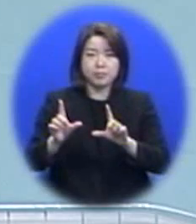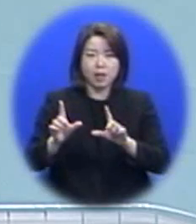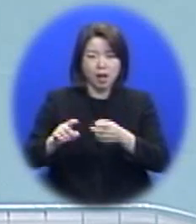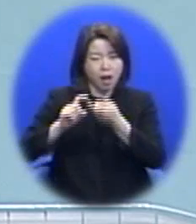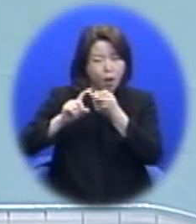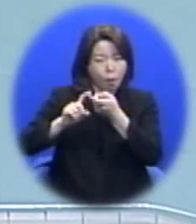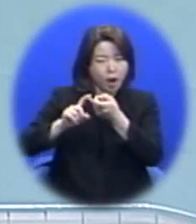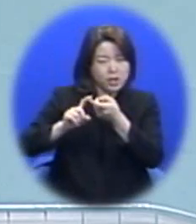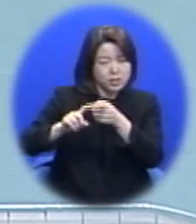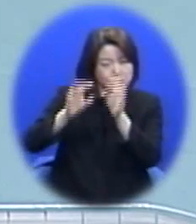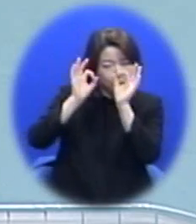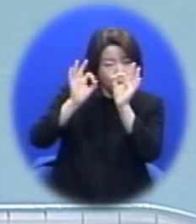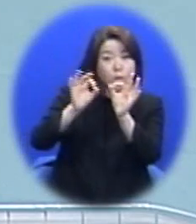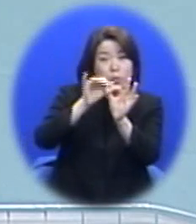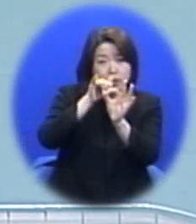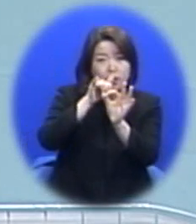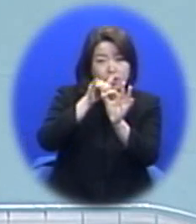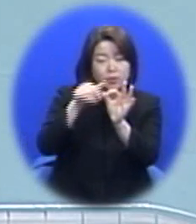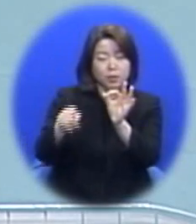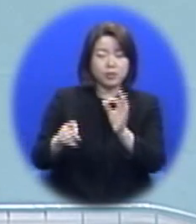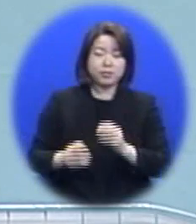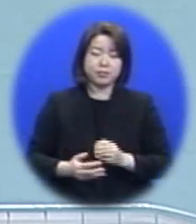관심 있게 보고 있다는 것입니다.